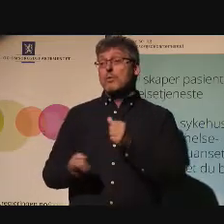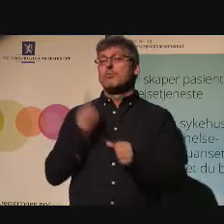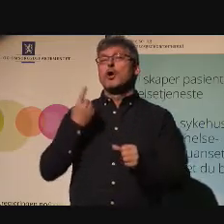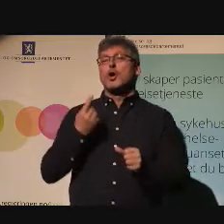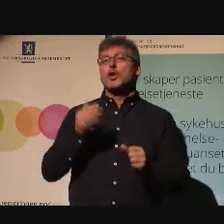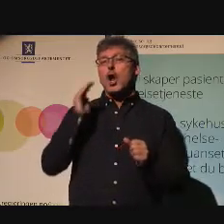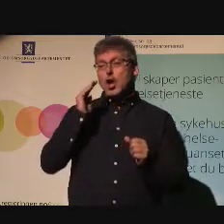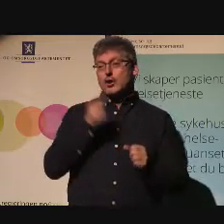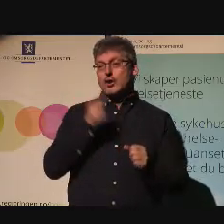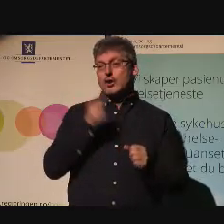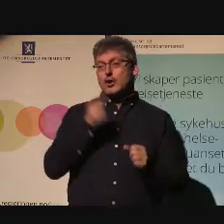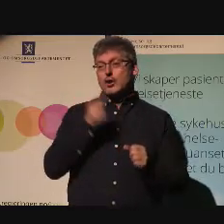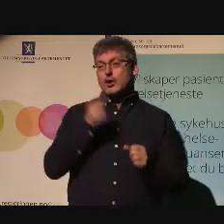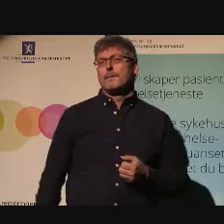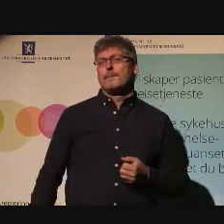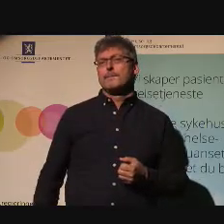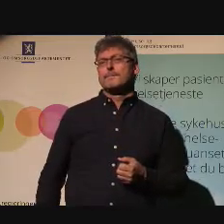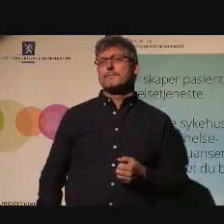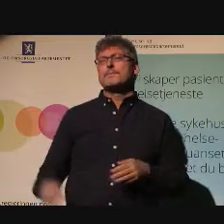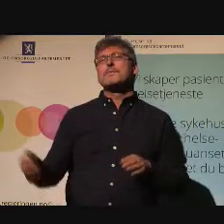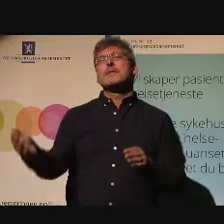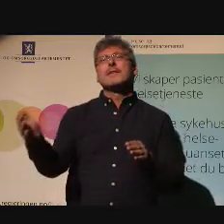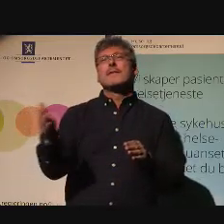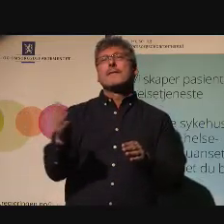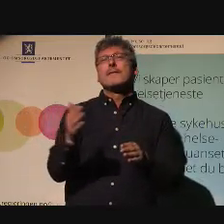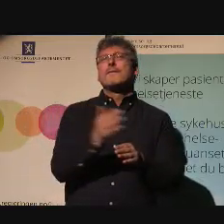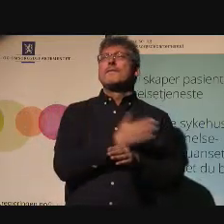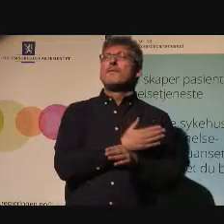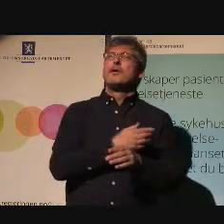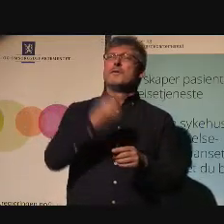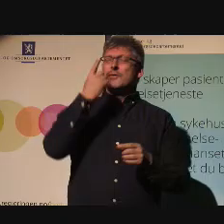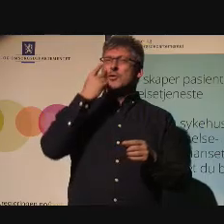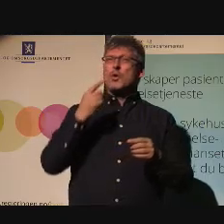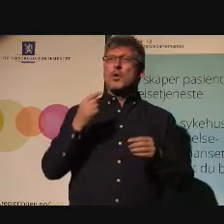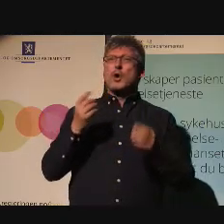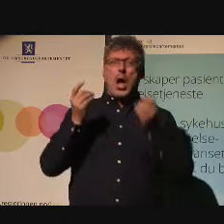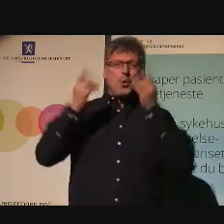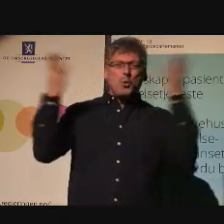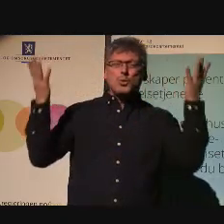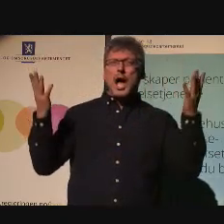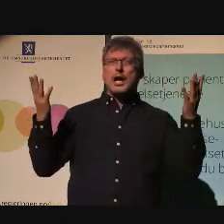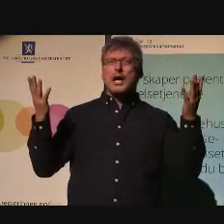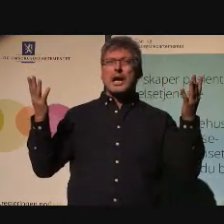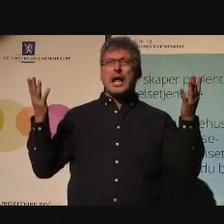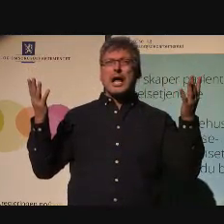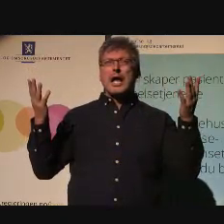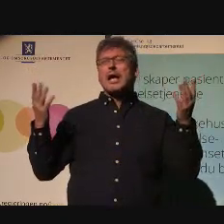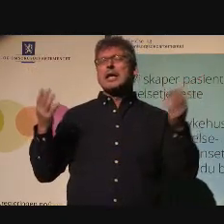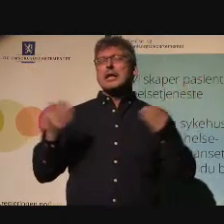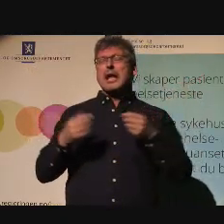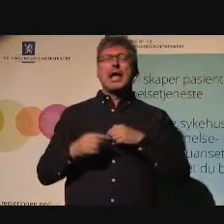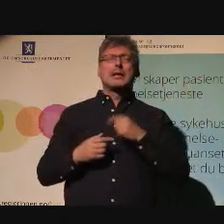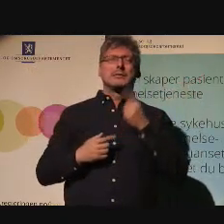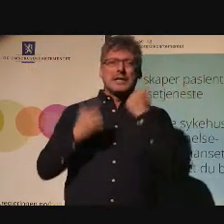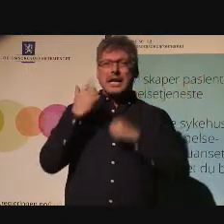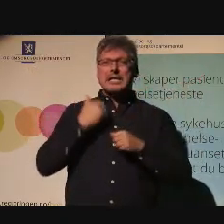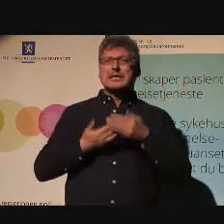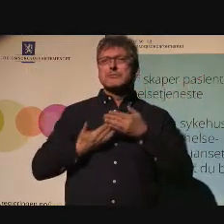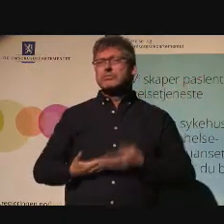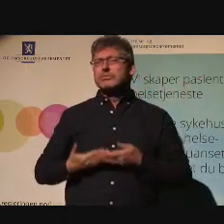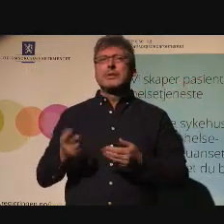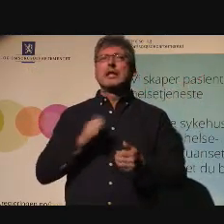Før vi faktisk forsøker å forstå hva utagering, trassen, tristheten eller selvskadingen handler